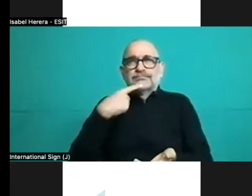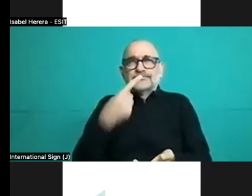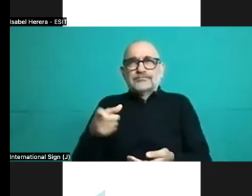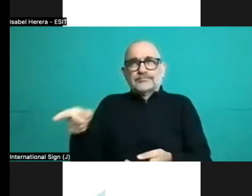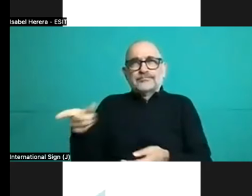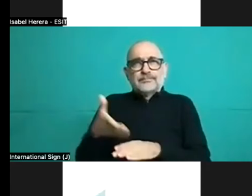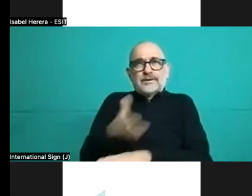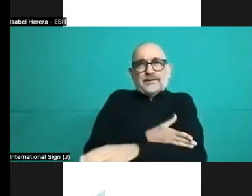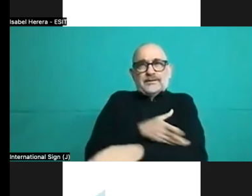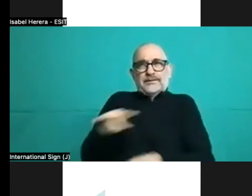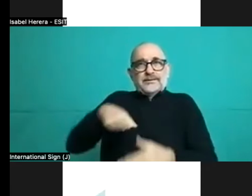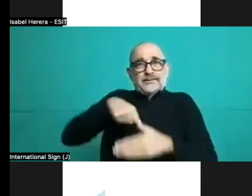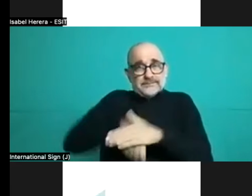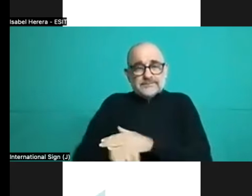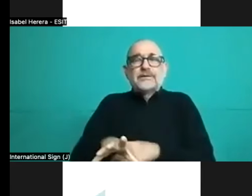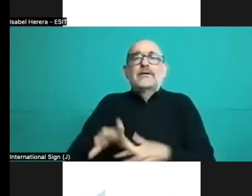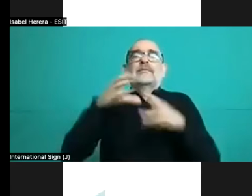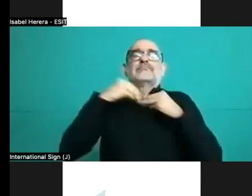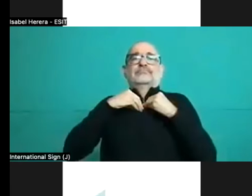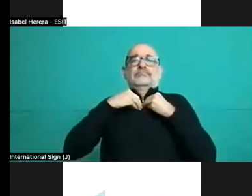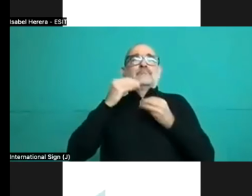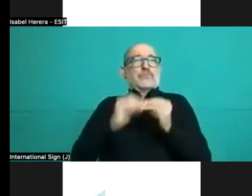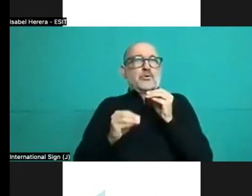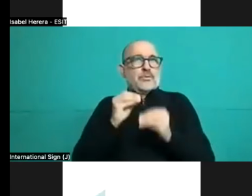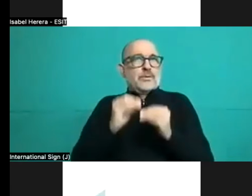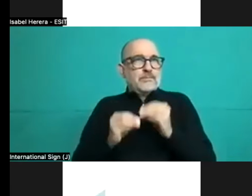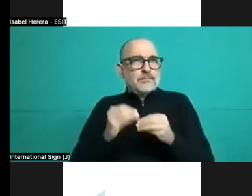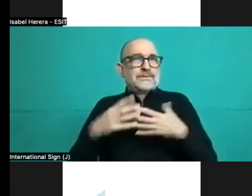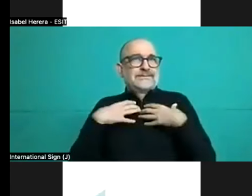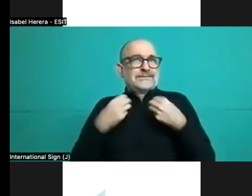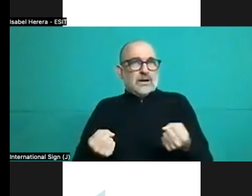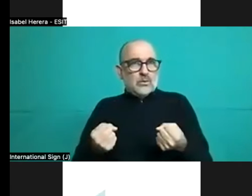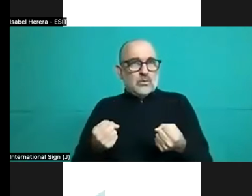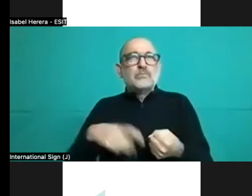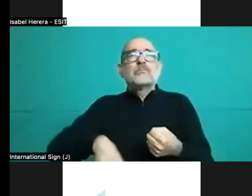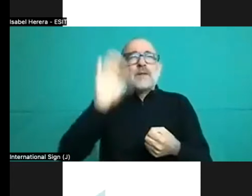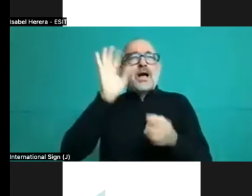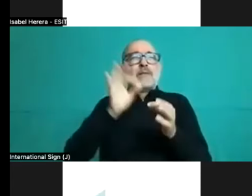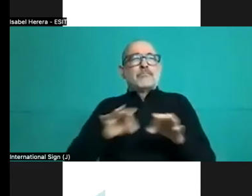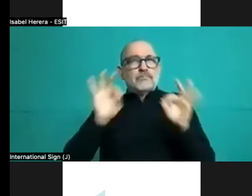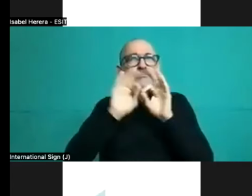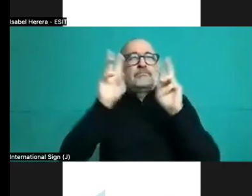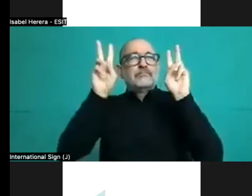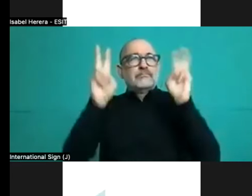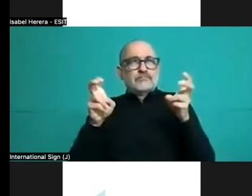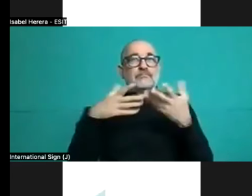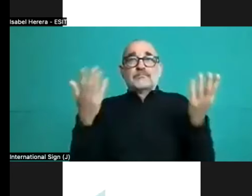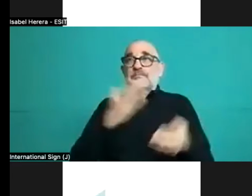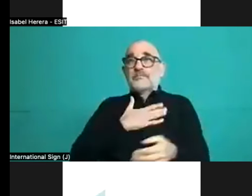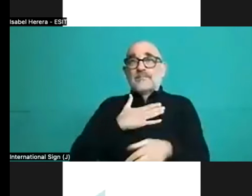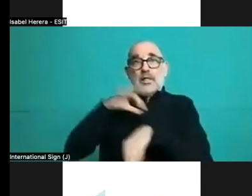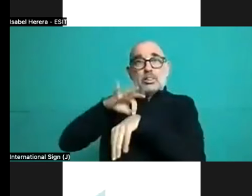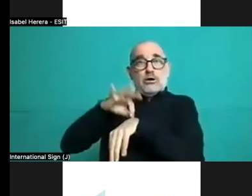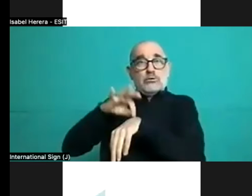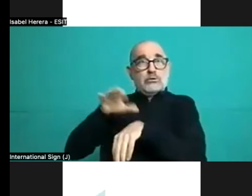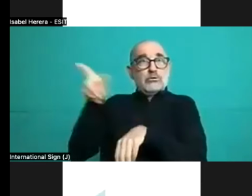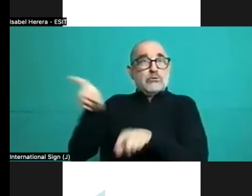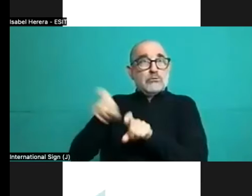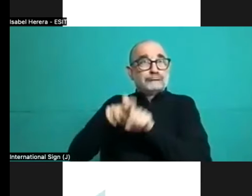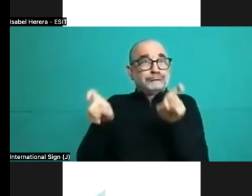Heureusement, j'ai eu le soutien de mon gynécologue, du neurologue, de plusieurs professionnels de la santé, y compris dans l'institution où